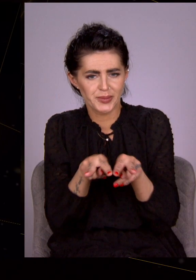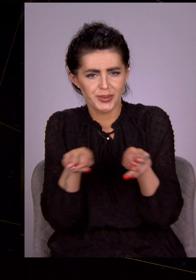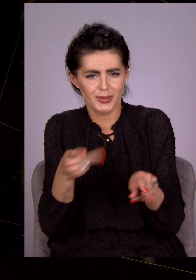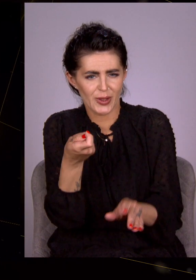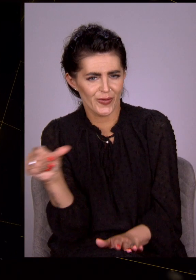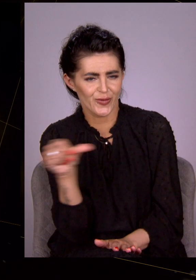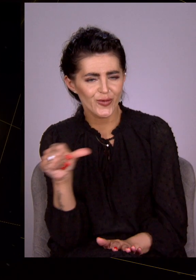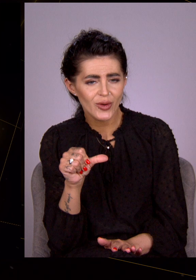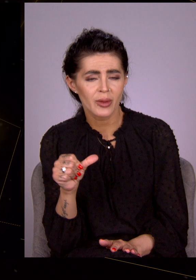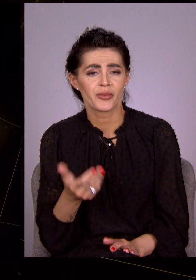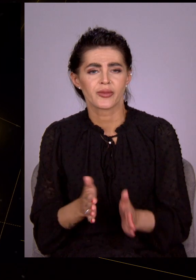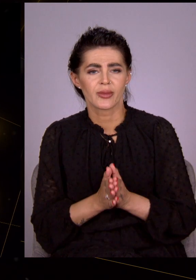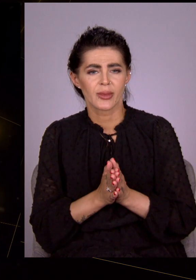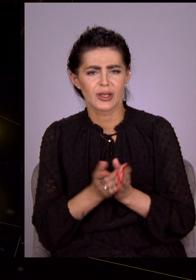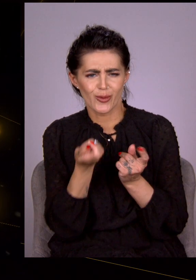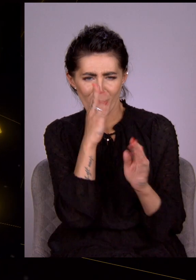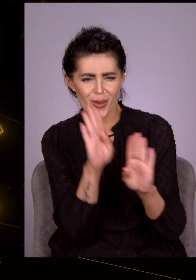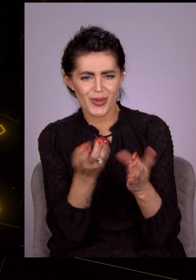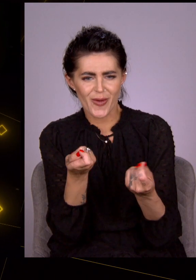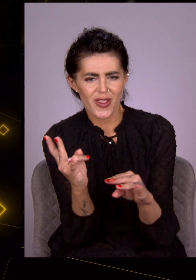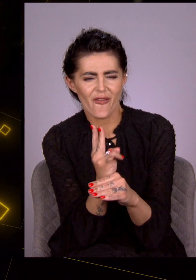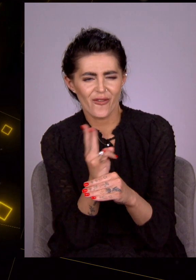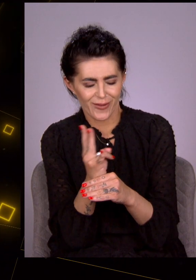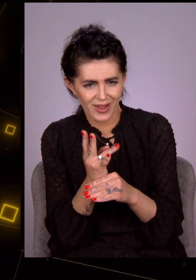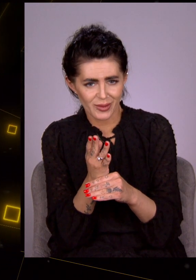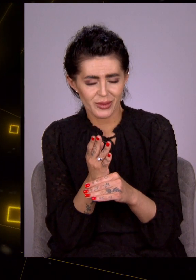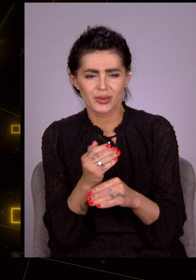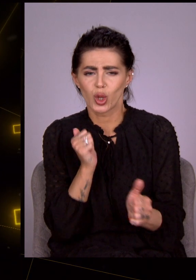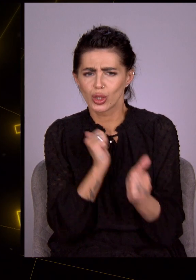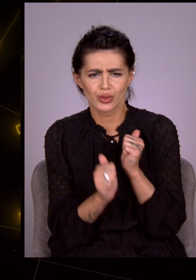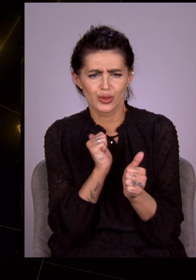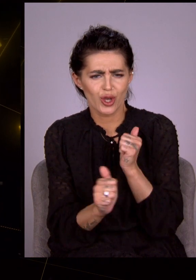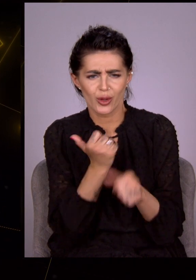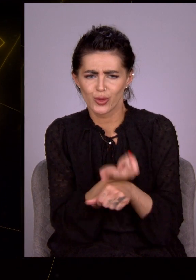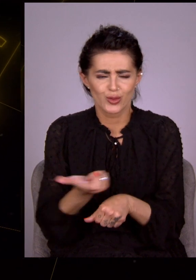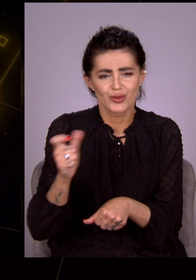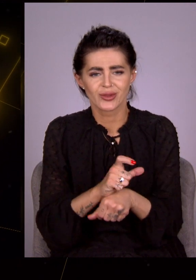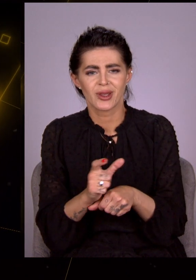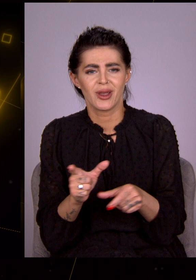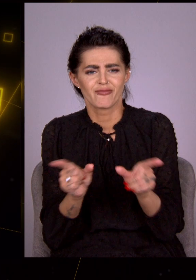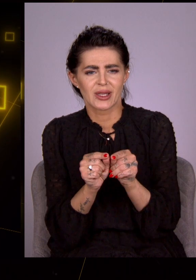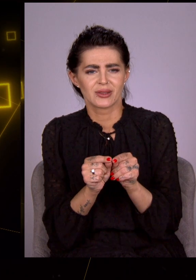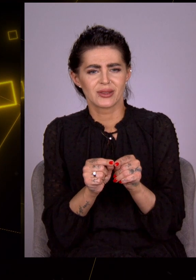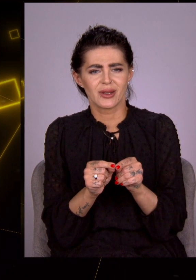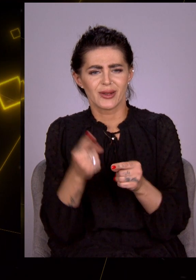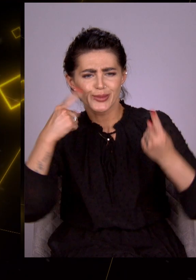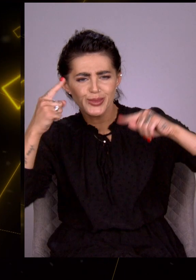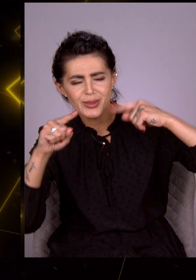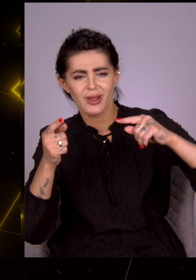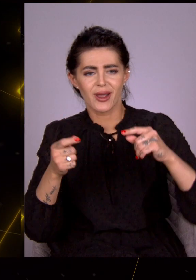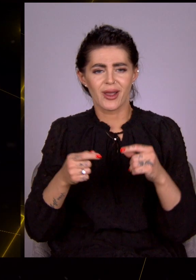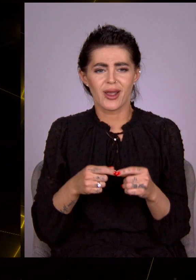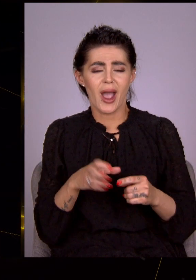ну, Іринка зараз вредна. Вони дуже часто там щось вчудять, а